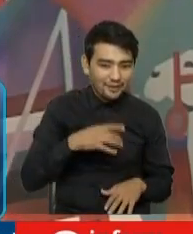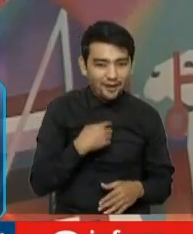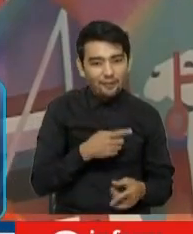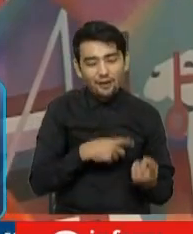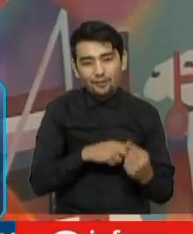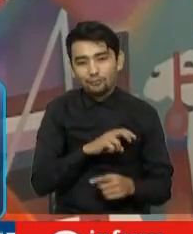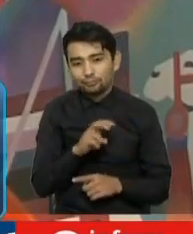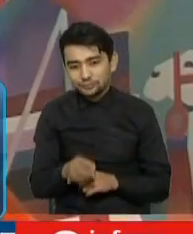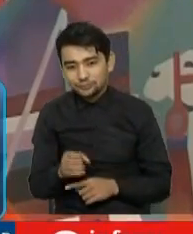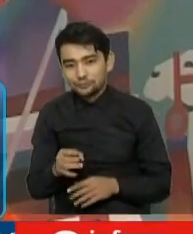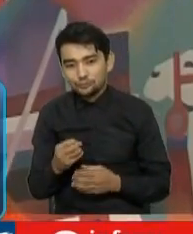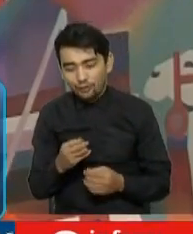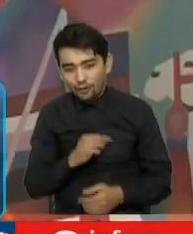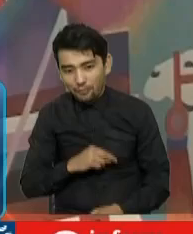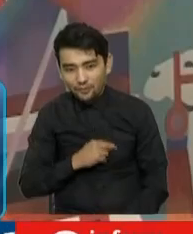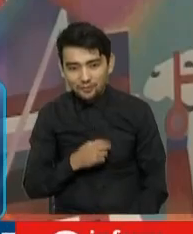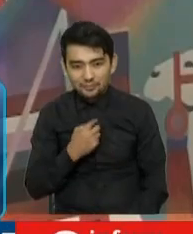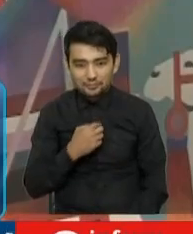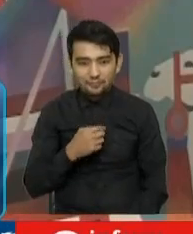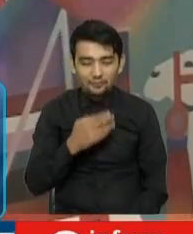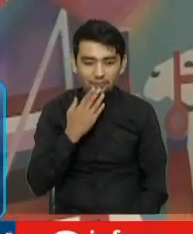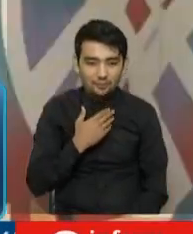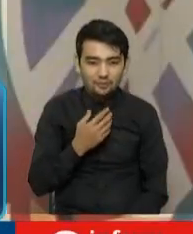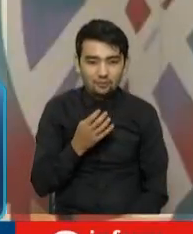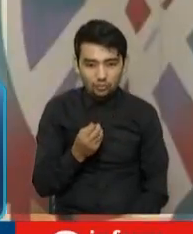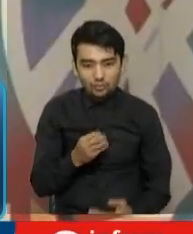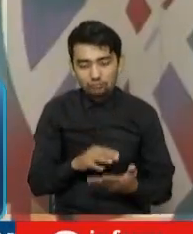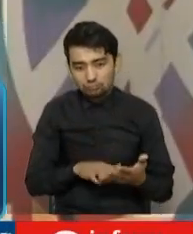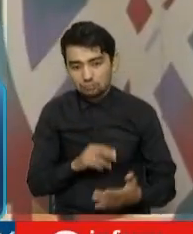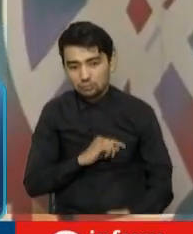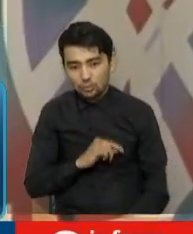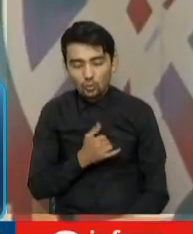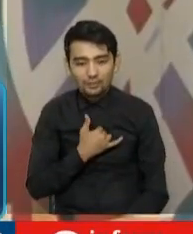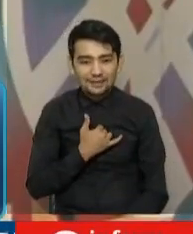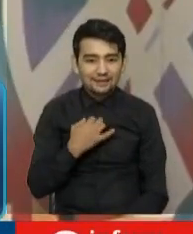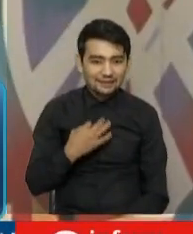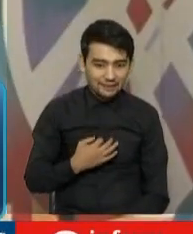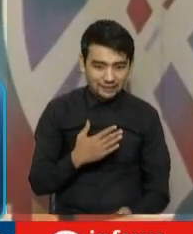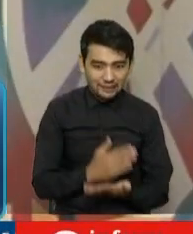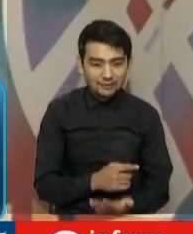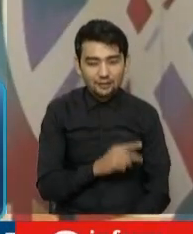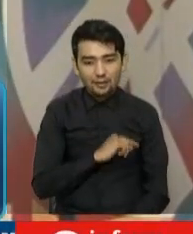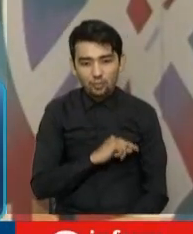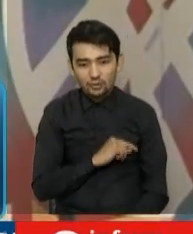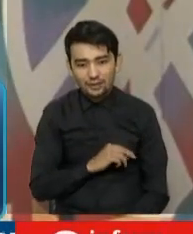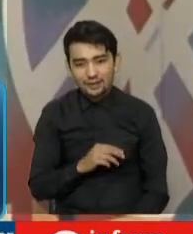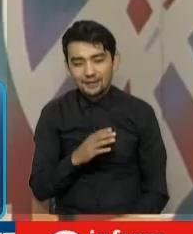я так долго поработаю. Ну, так получилось. Я еще работаю. Есть у меня сын, работает в